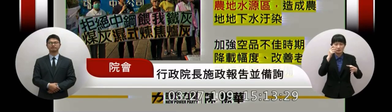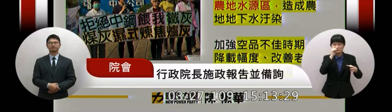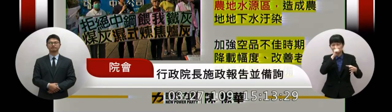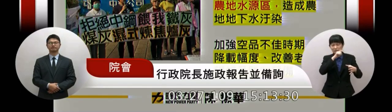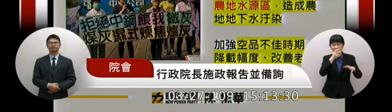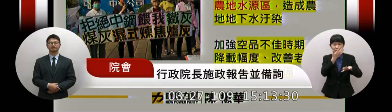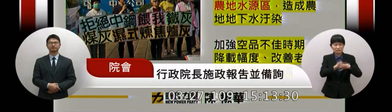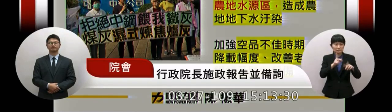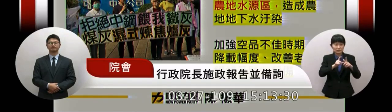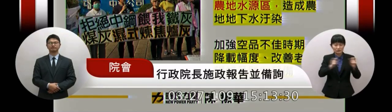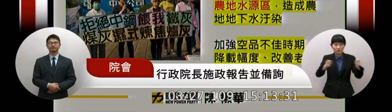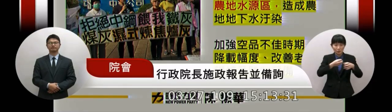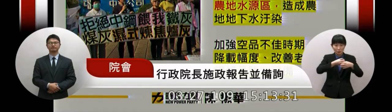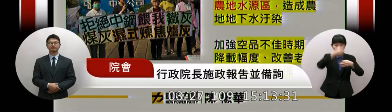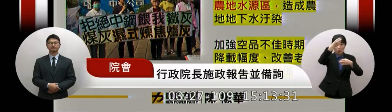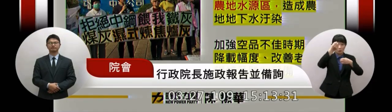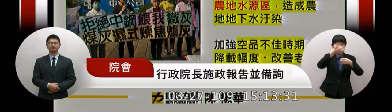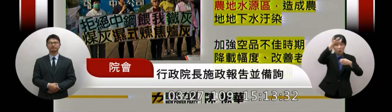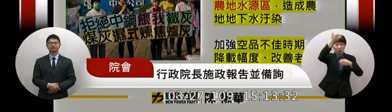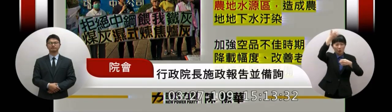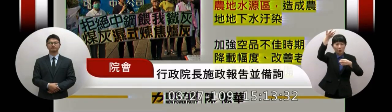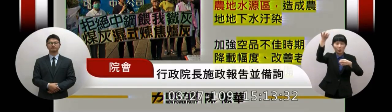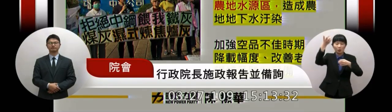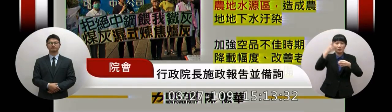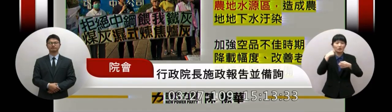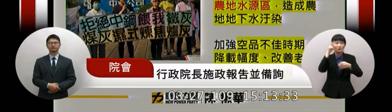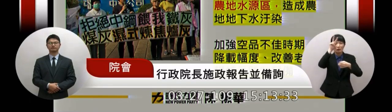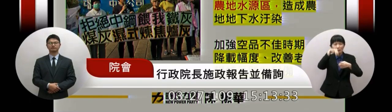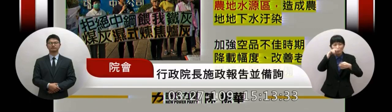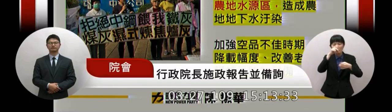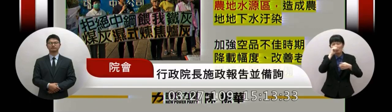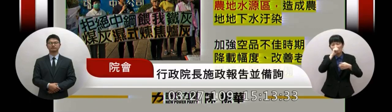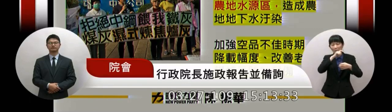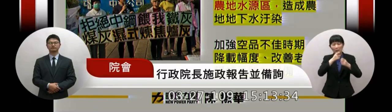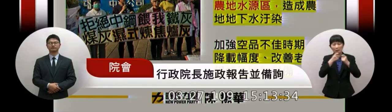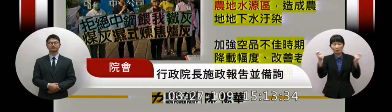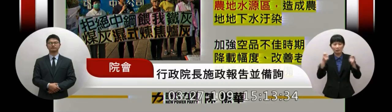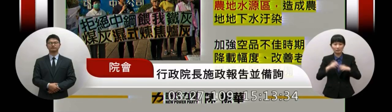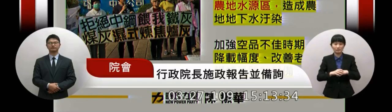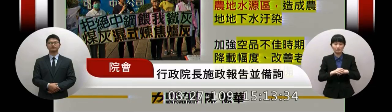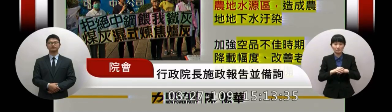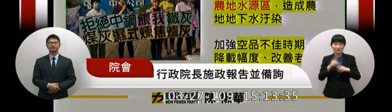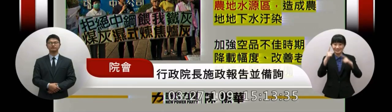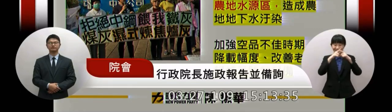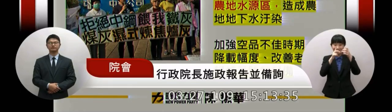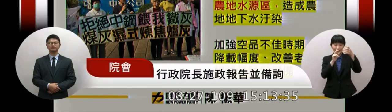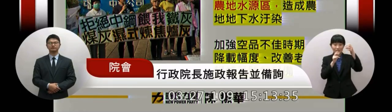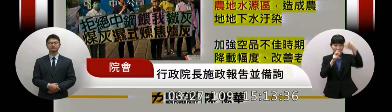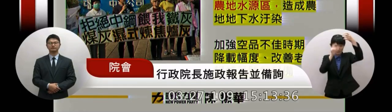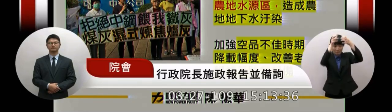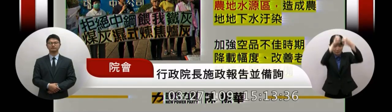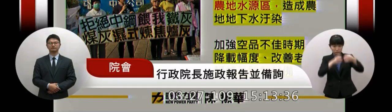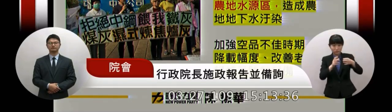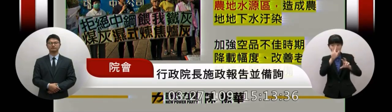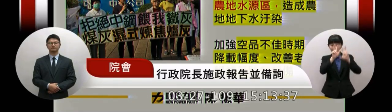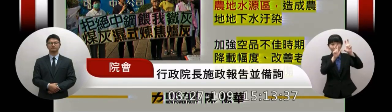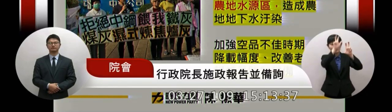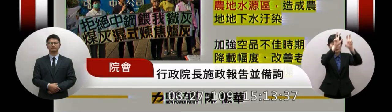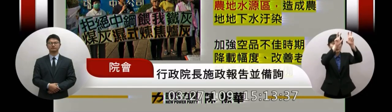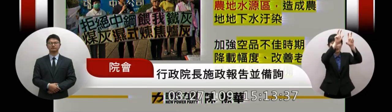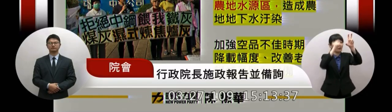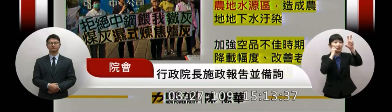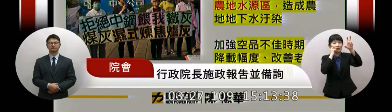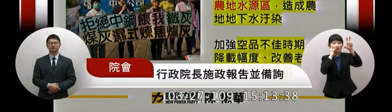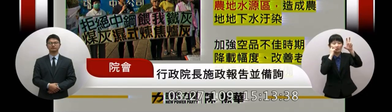讲伊的迄个烟囱哦，已经老到说你根本没有办法爬上去去做那个空屋的量测了